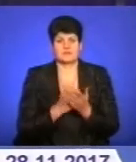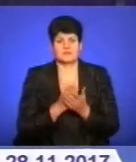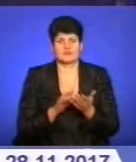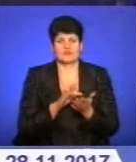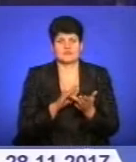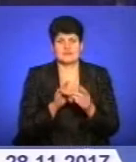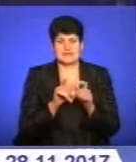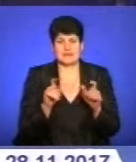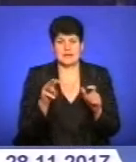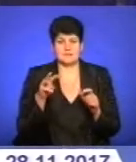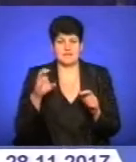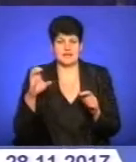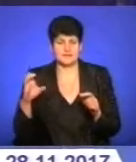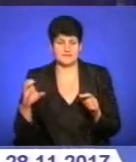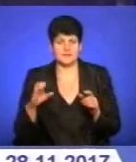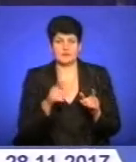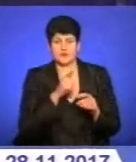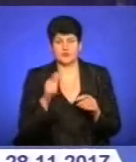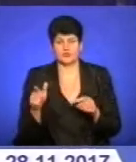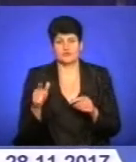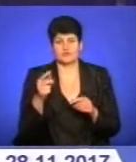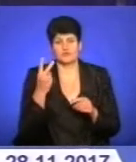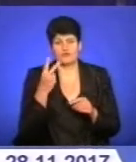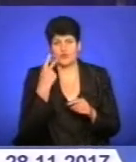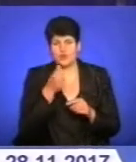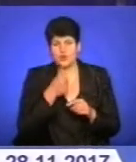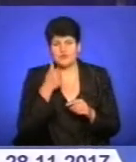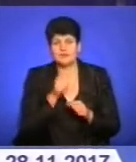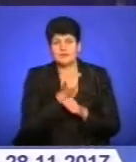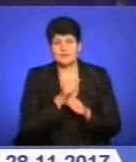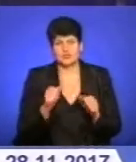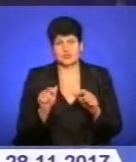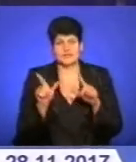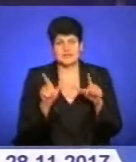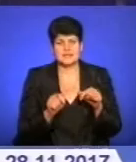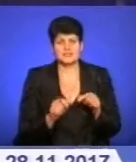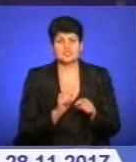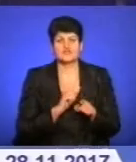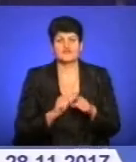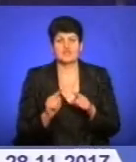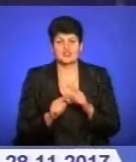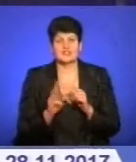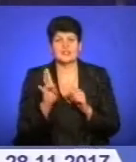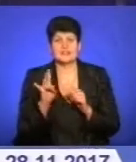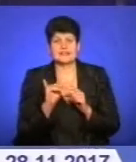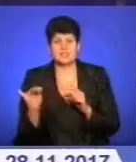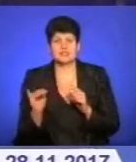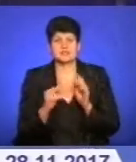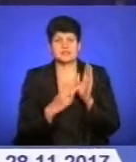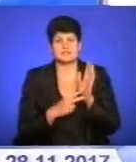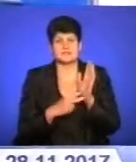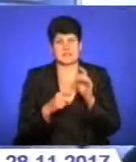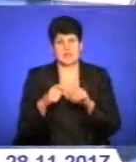МВС. Крім того, протягом перших 2 років водіння початківцям забороняється їздити з швидкістю більшою, аніж 70 км на